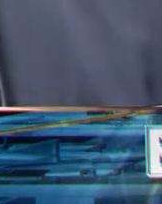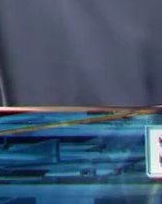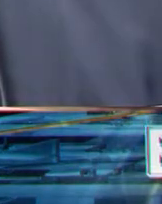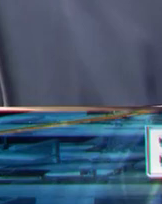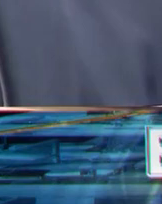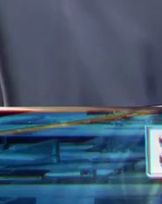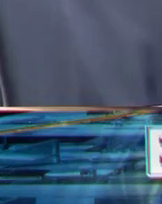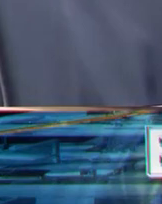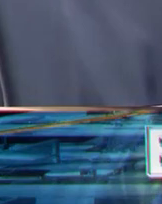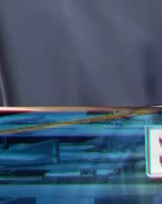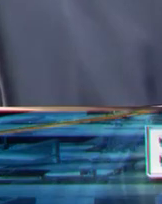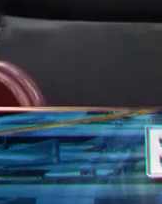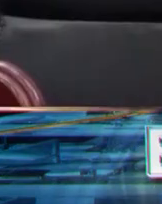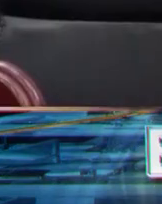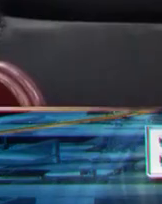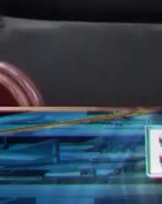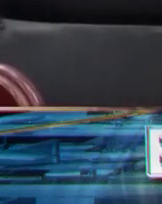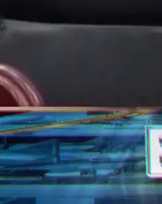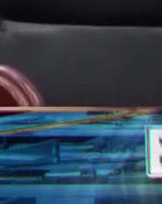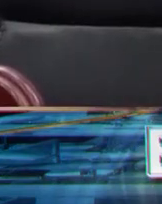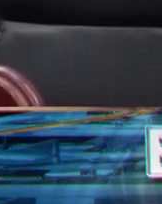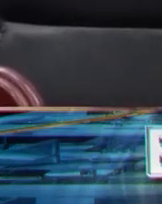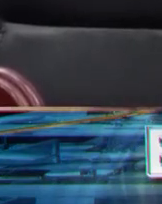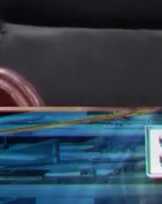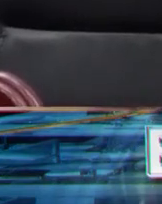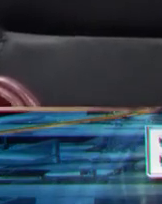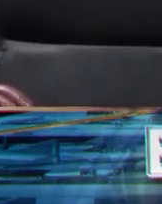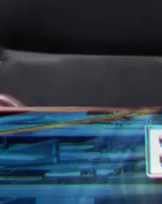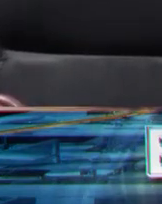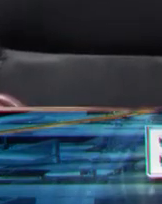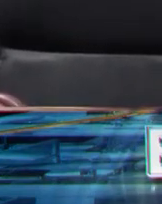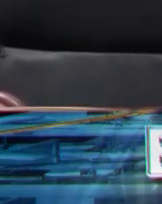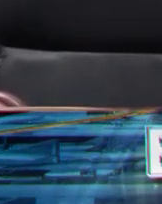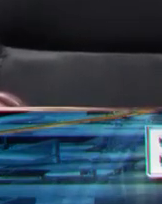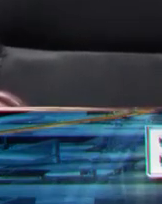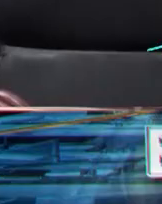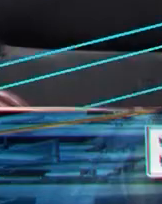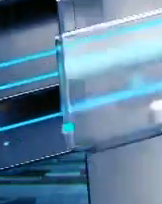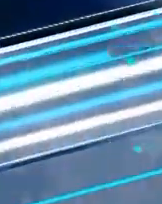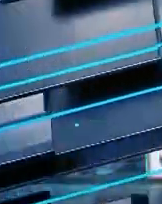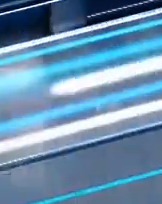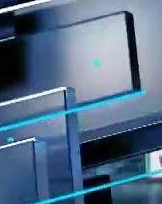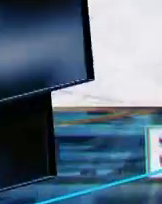пысықтады. Давайте конкретно работать. Конкретно давайте результат.